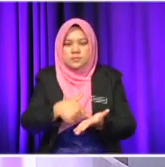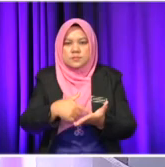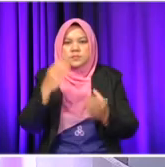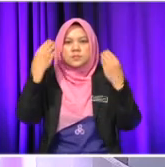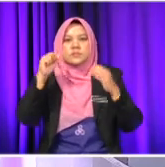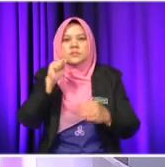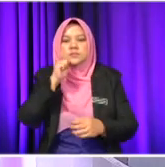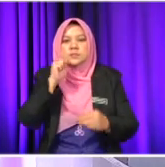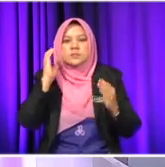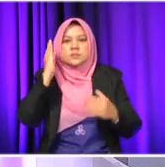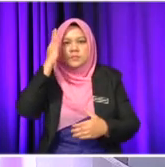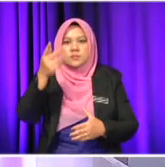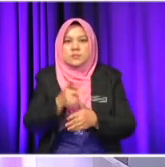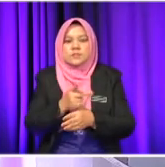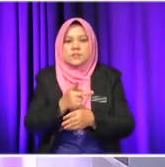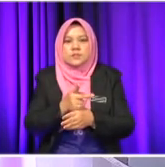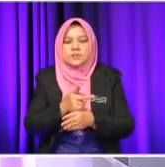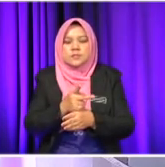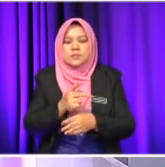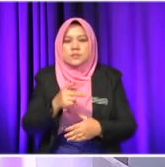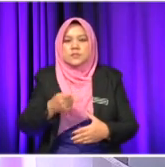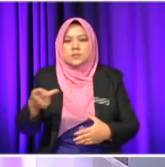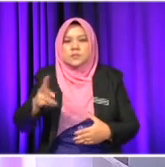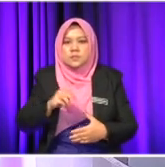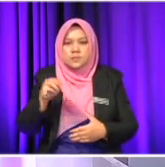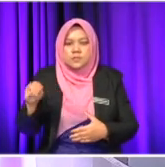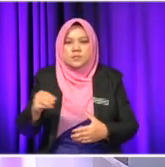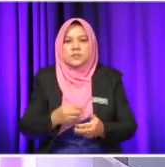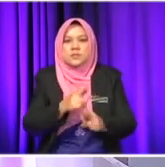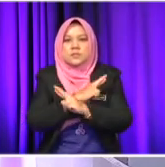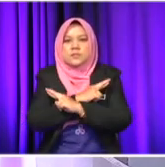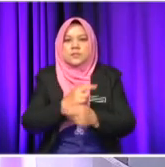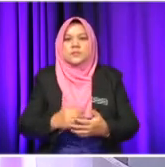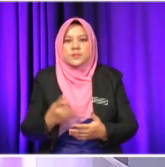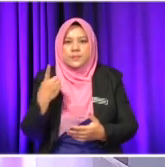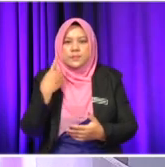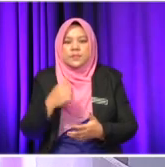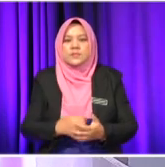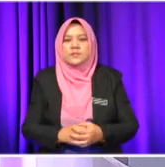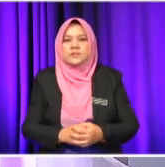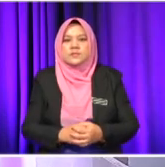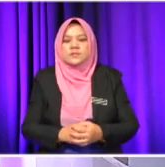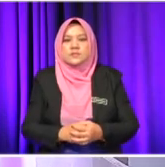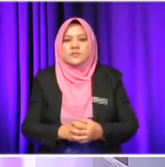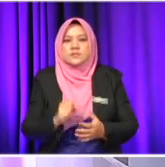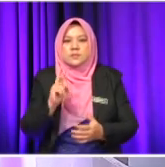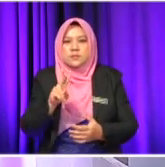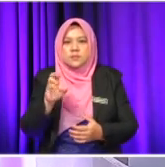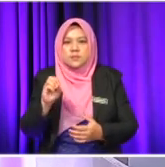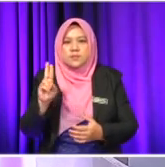dengan anda semua di dalam produksi media tapi tidak haid dulu kepada Anda semuanya di sini kita akan kembali dalam sukses SPM